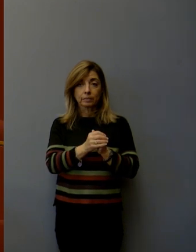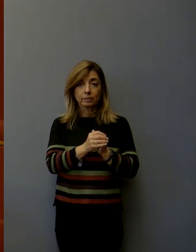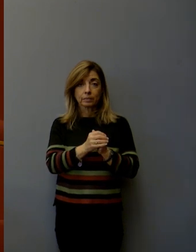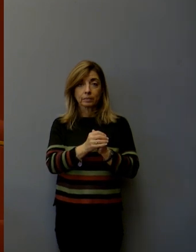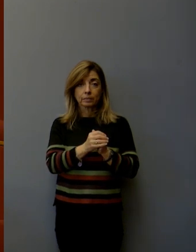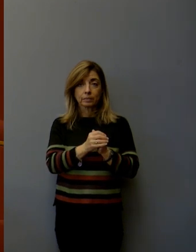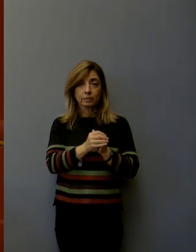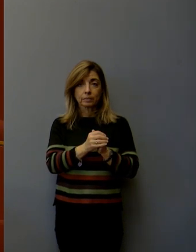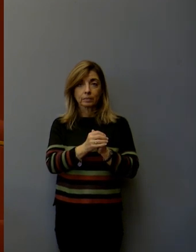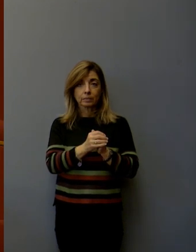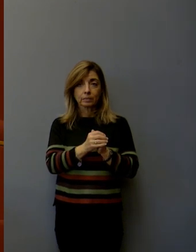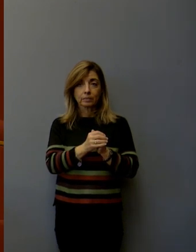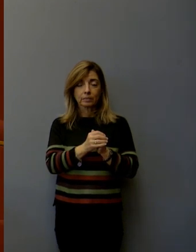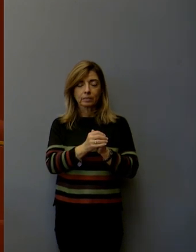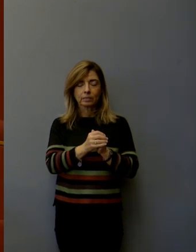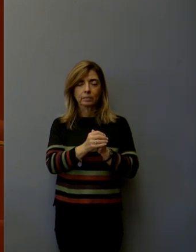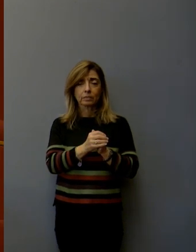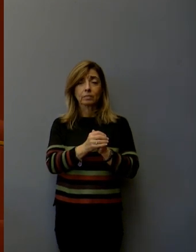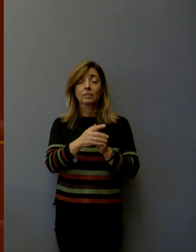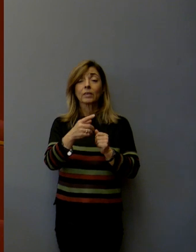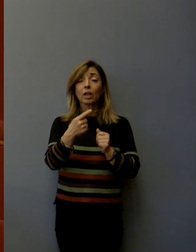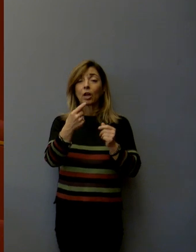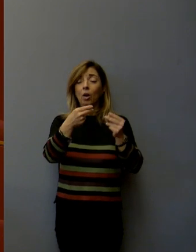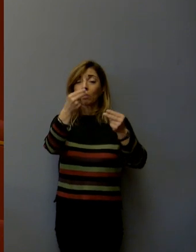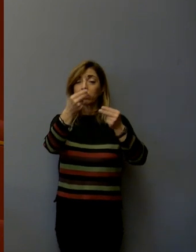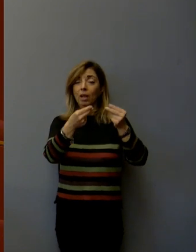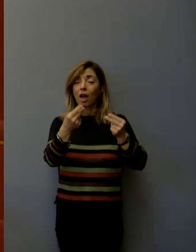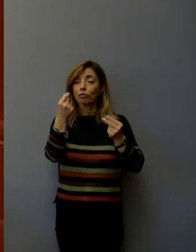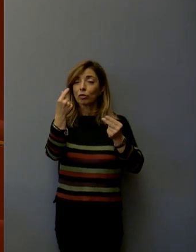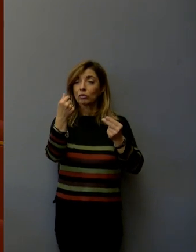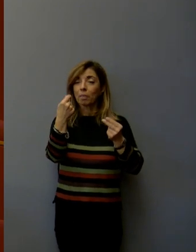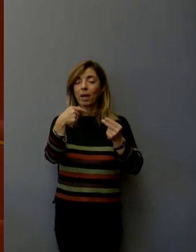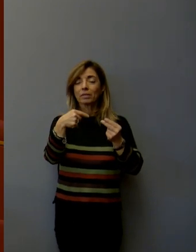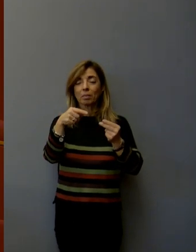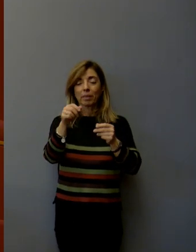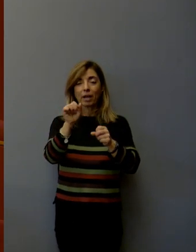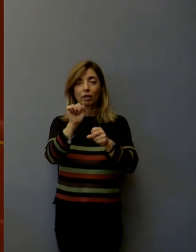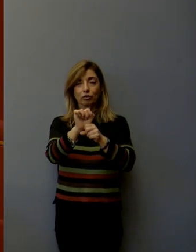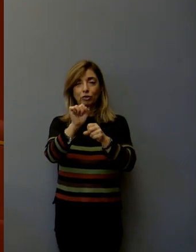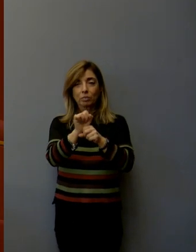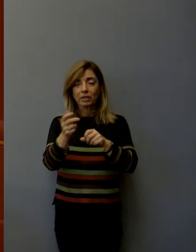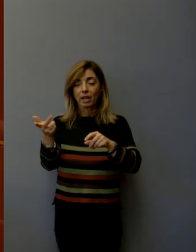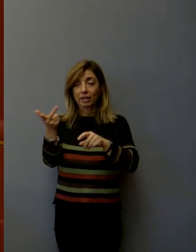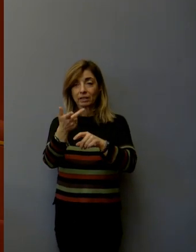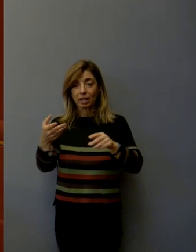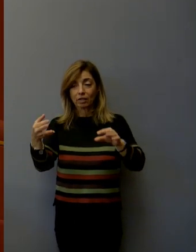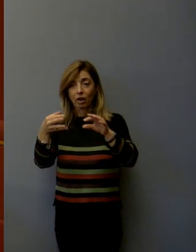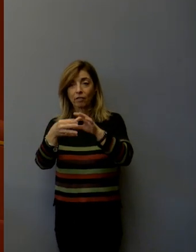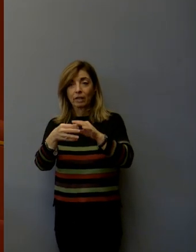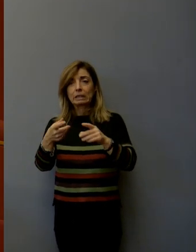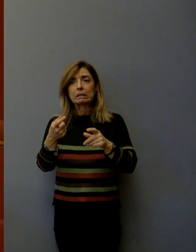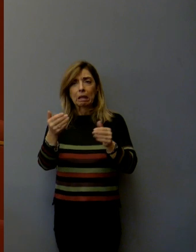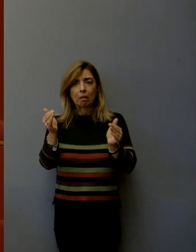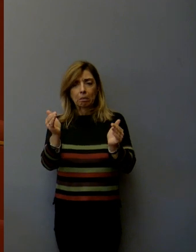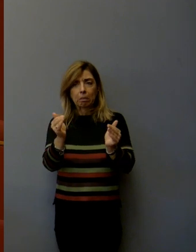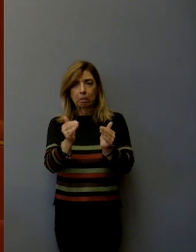ipotizzate per il servizio necroscopico e cimiteriale siano molto molto contenute e soprattutto siamo rimasti colpiti nel